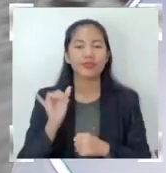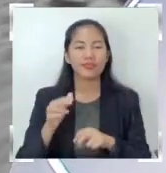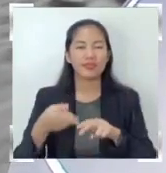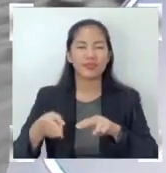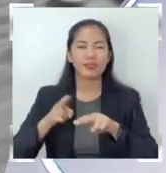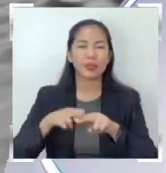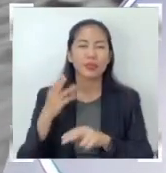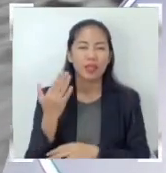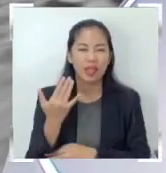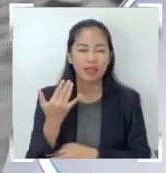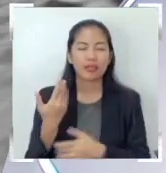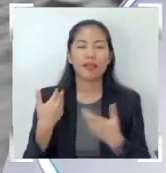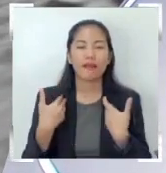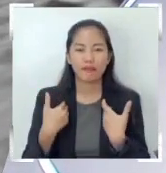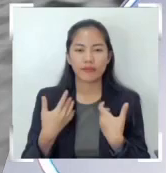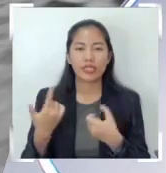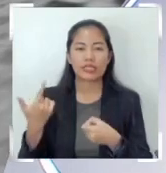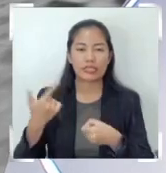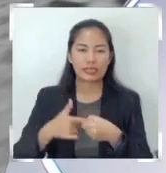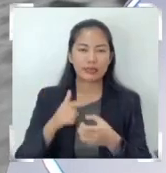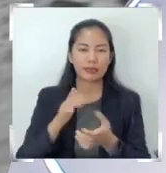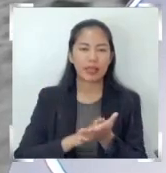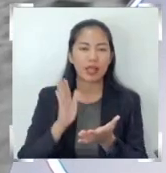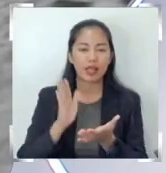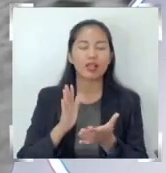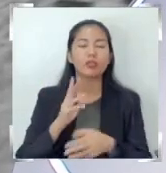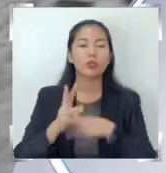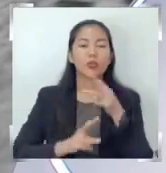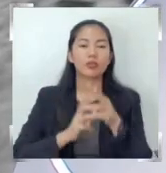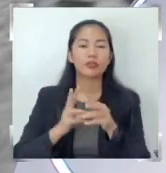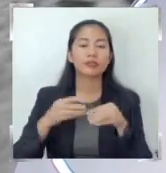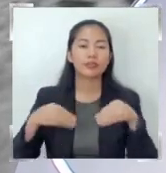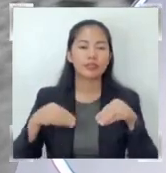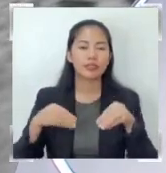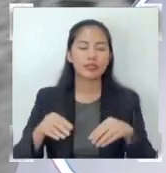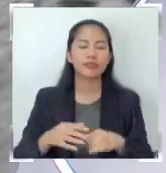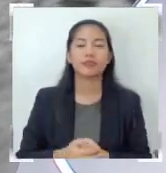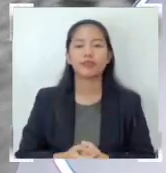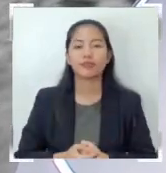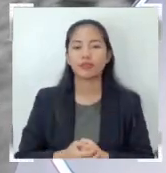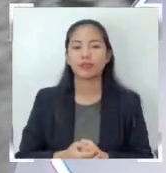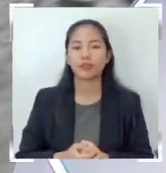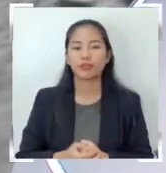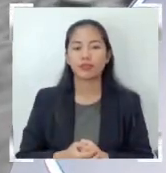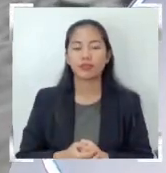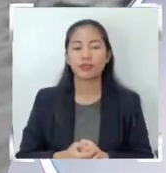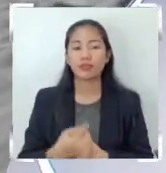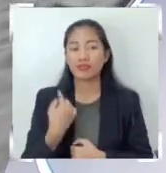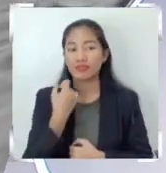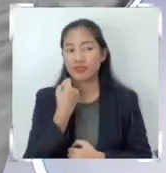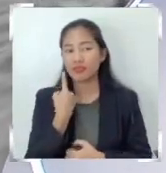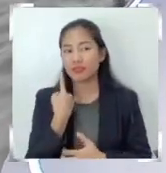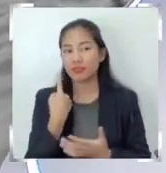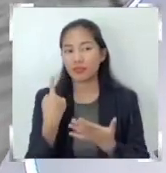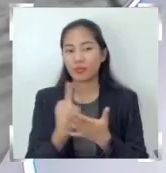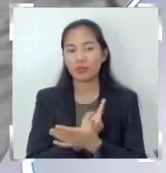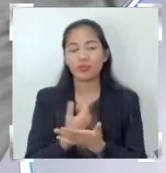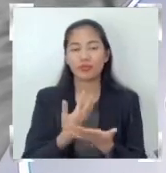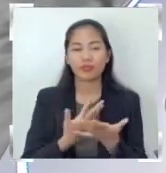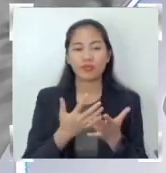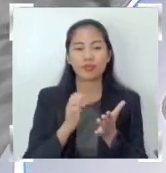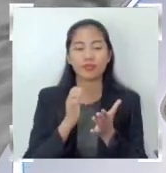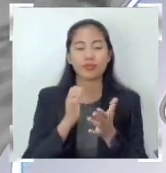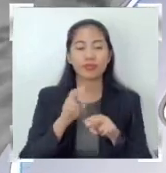krudo sa world market. At yan ay kahit pa nag-rollback sa presyo ng isang linggo na panghuli para sa